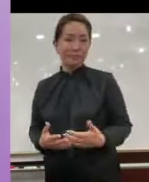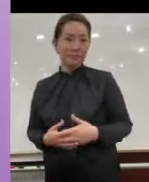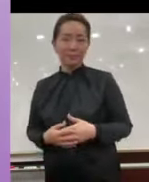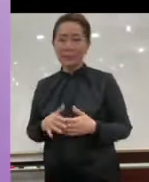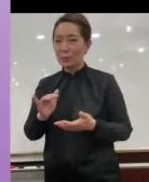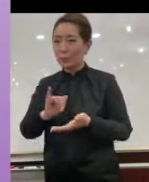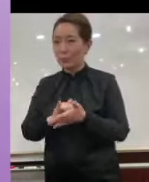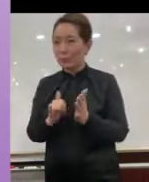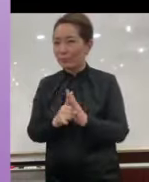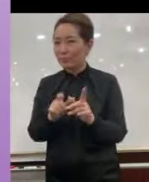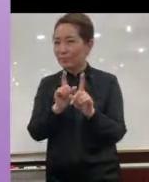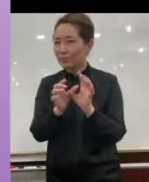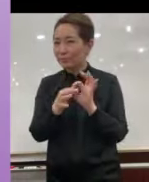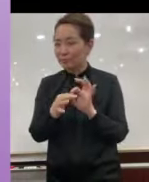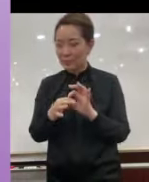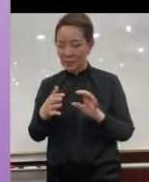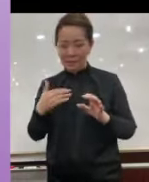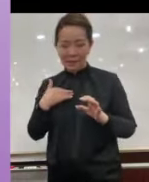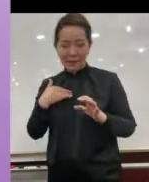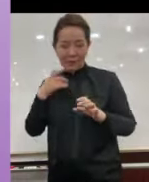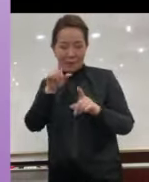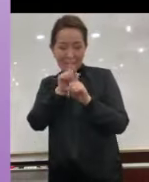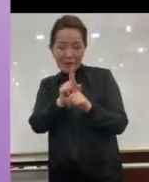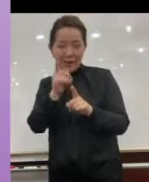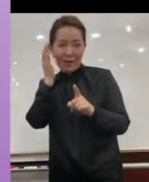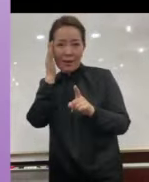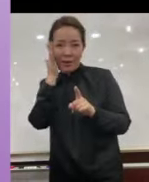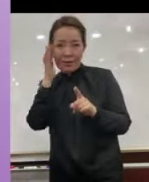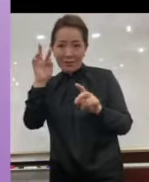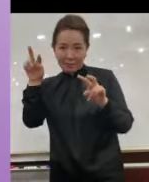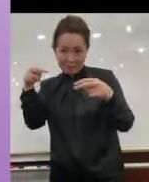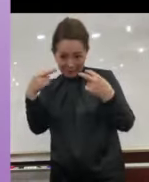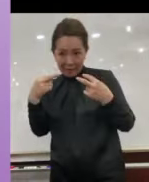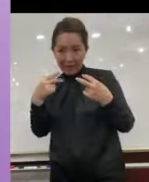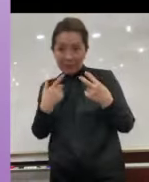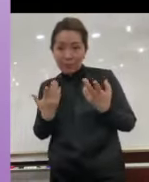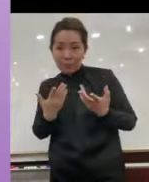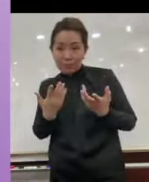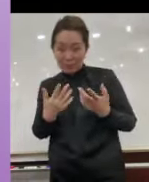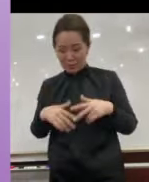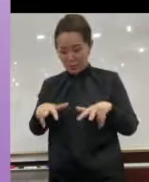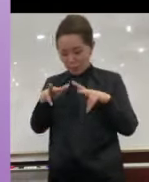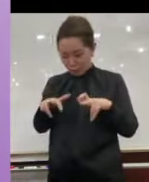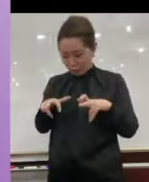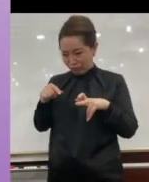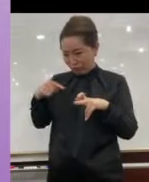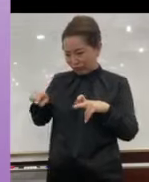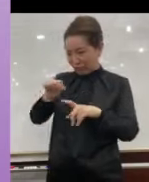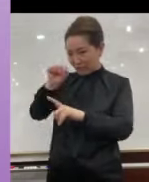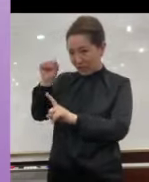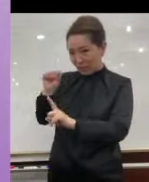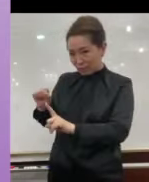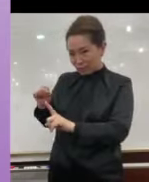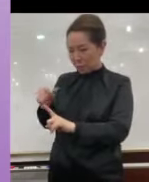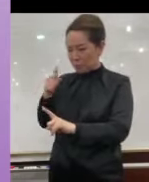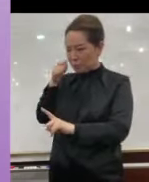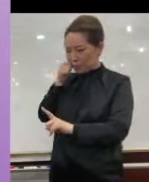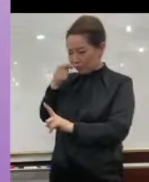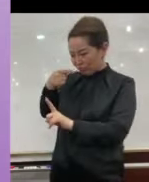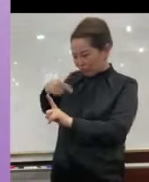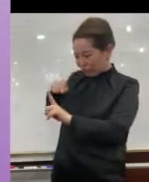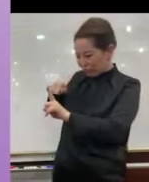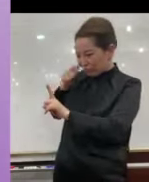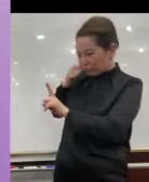Тэр утгаараа энэ манай барьж байгаа арга барилаас харах юм бол хөгжлийн бэрхшээлийн асуудал бол зөвхөн хувь хүний